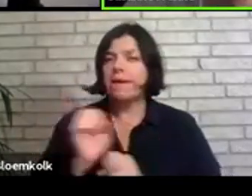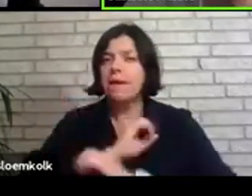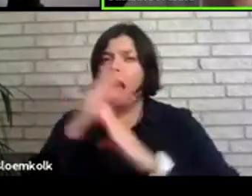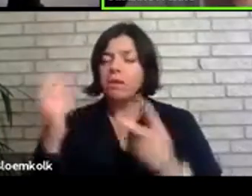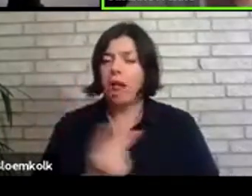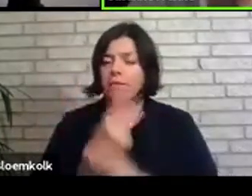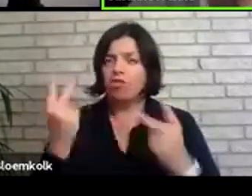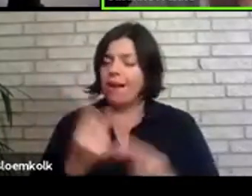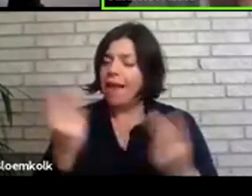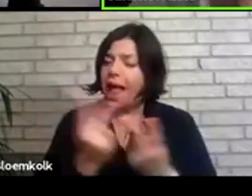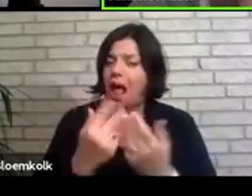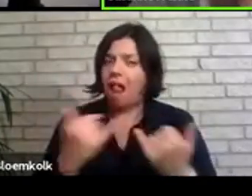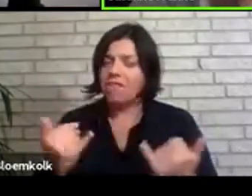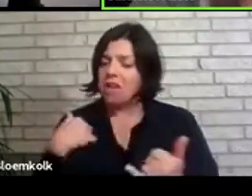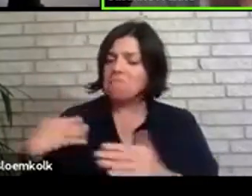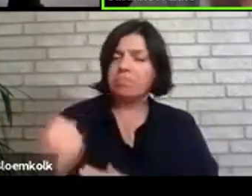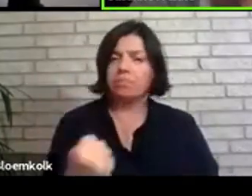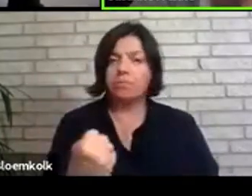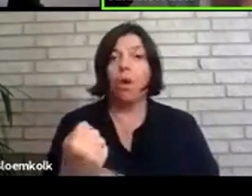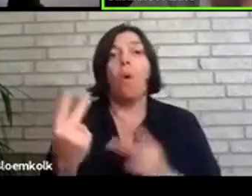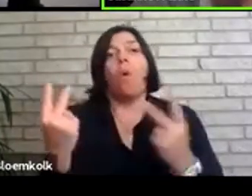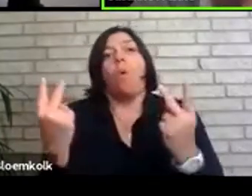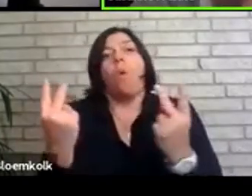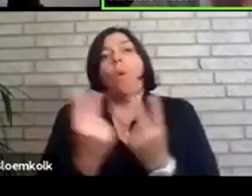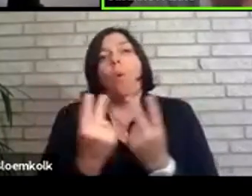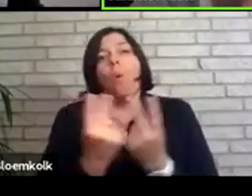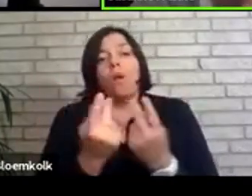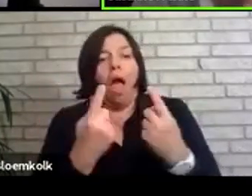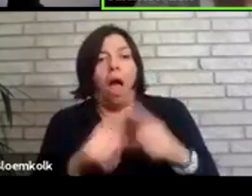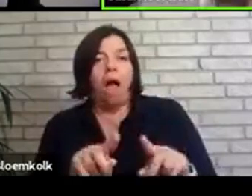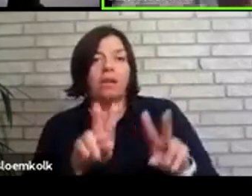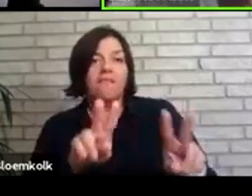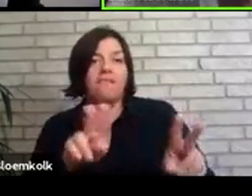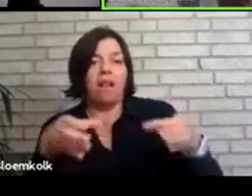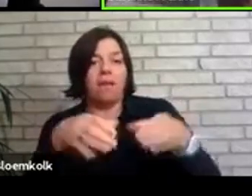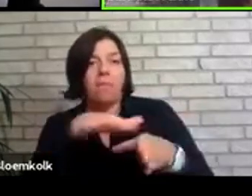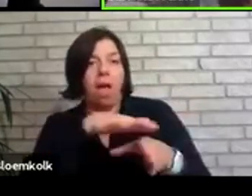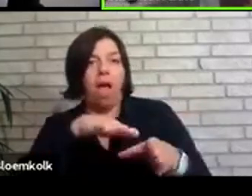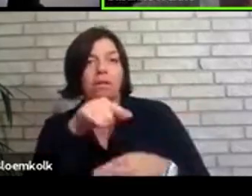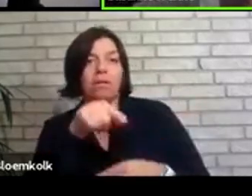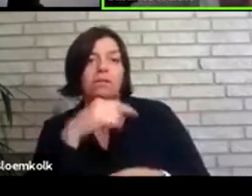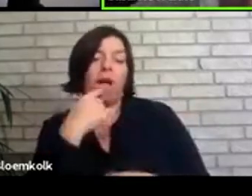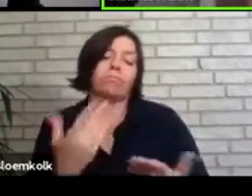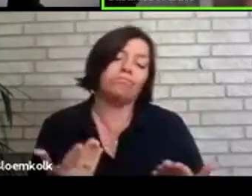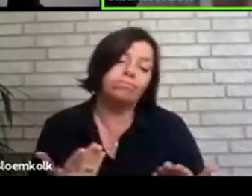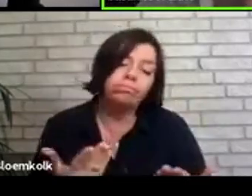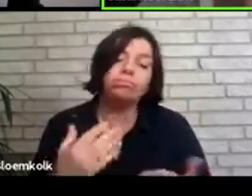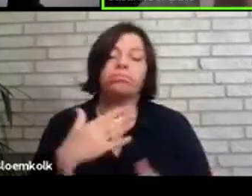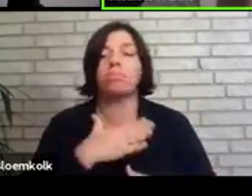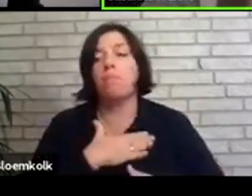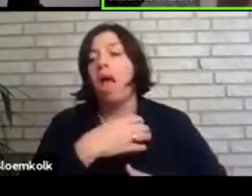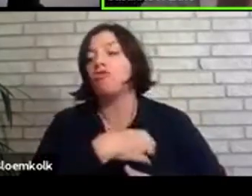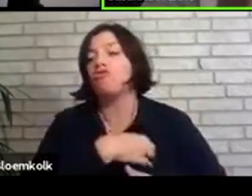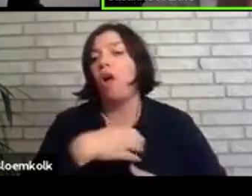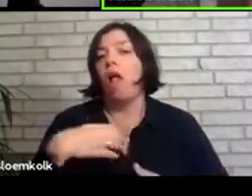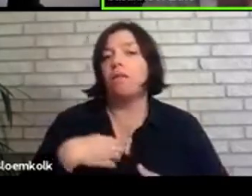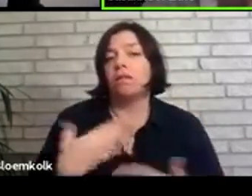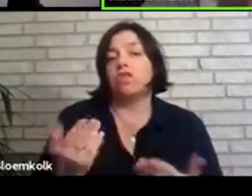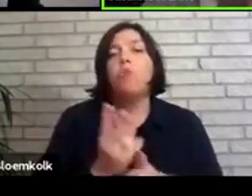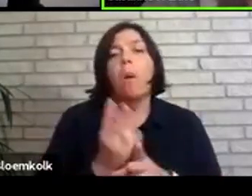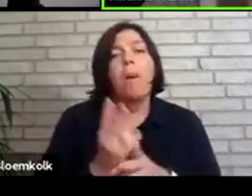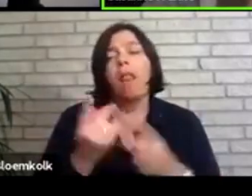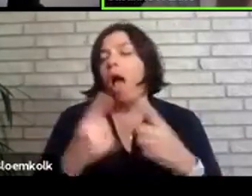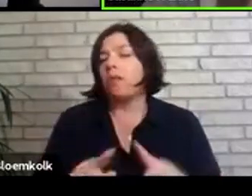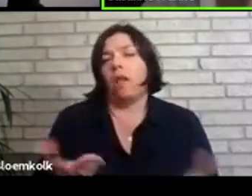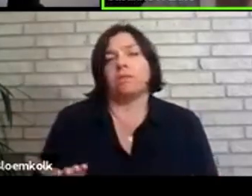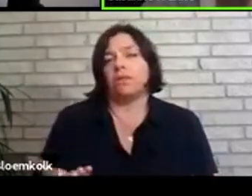Oder ob es vielleicht doch mehr sind, die sagen, mein Schalke ist ein anderes und ich kann damit